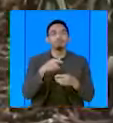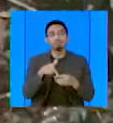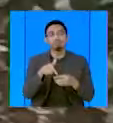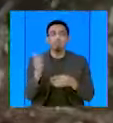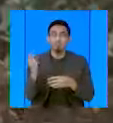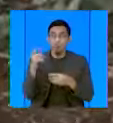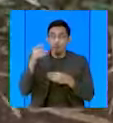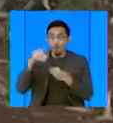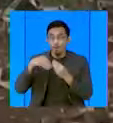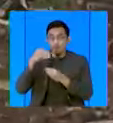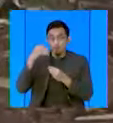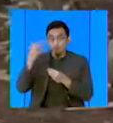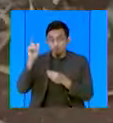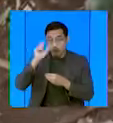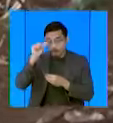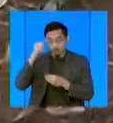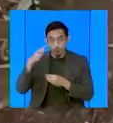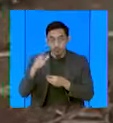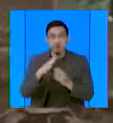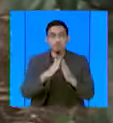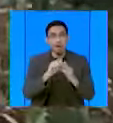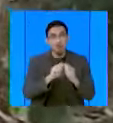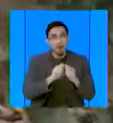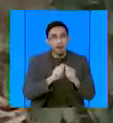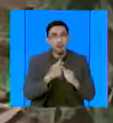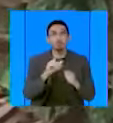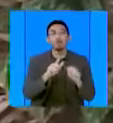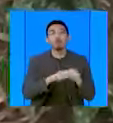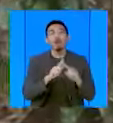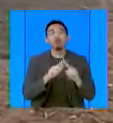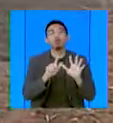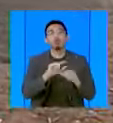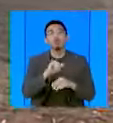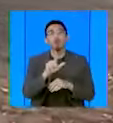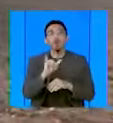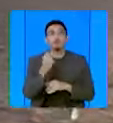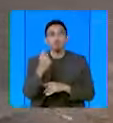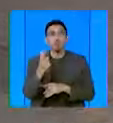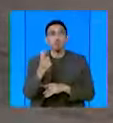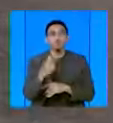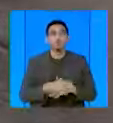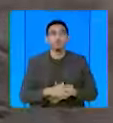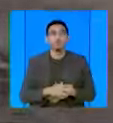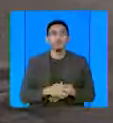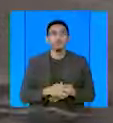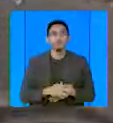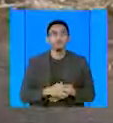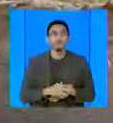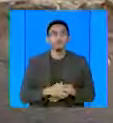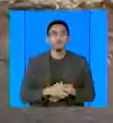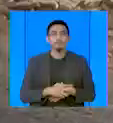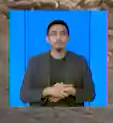Somret mempersiapkan diri untuk umroh 7 Juli mendatang, hadiah dari Biro Perjalanan. Dari Pekalongan, Jawa Tengah, Suryono